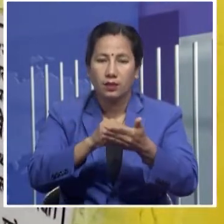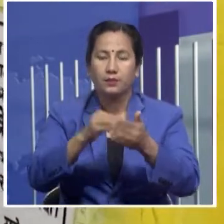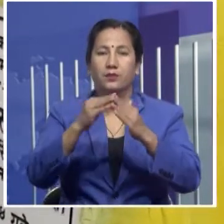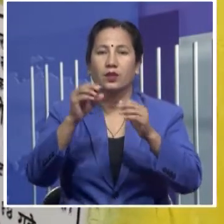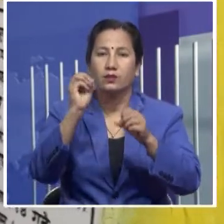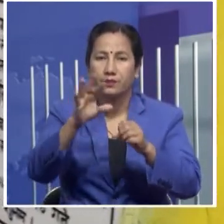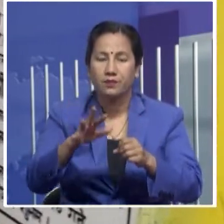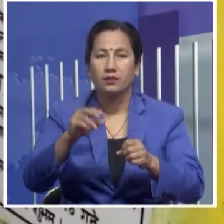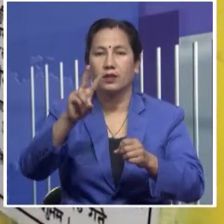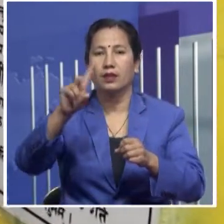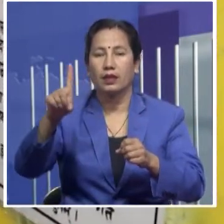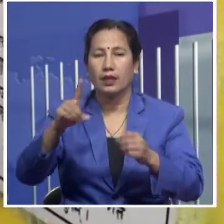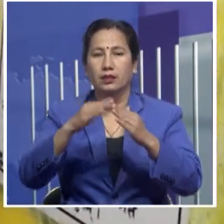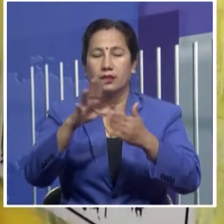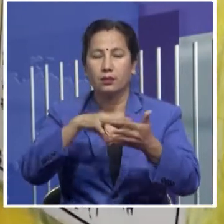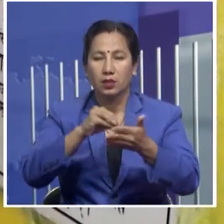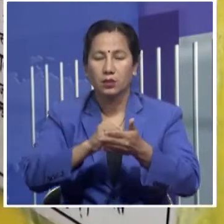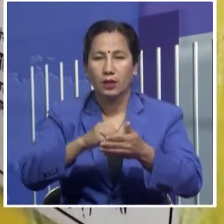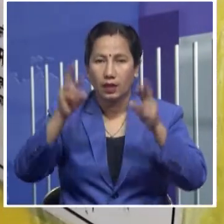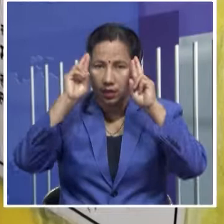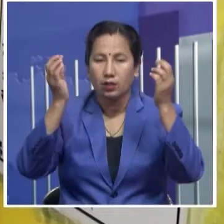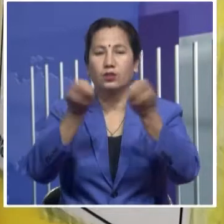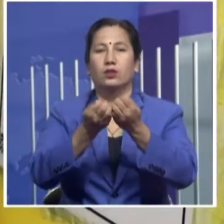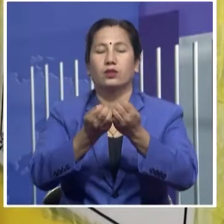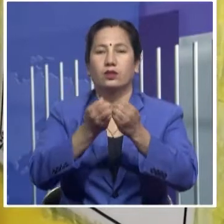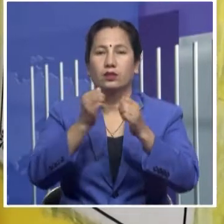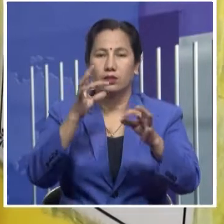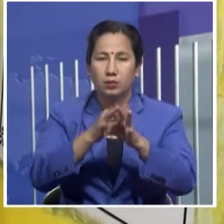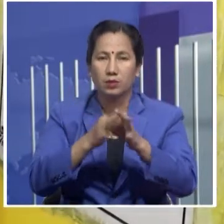हो। 21 परिवारलाई सुरक्षित आवासको व्यवस्था मिलाउने